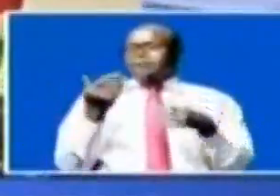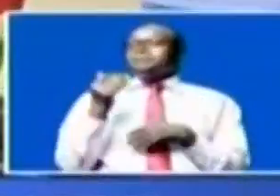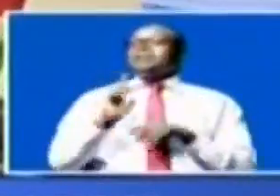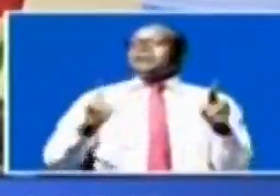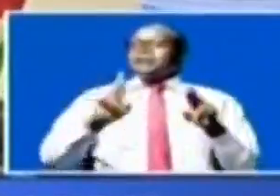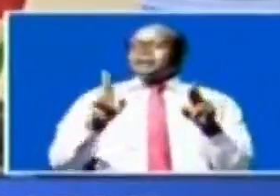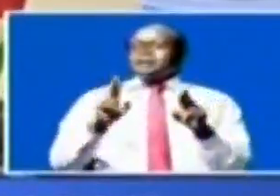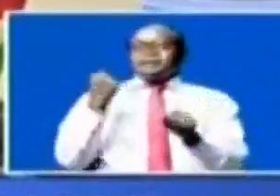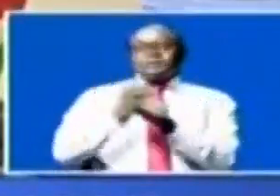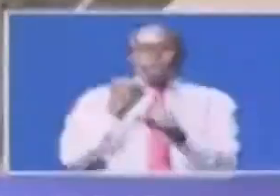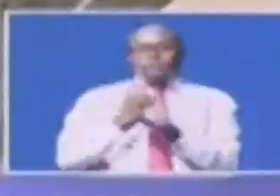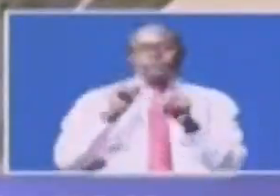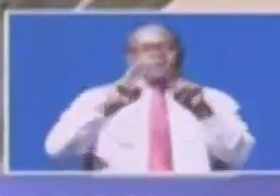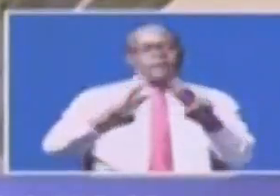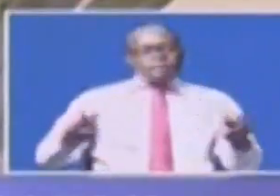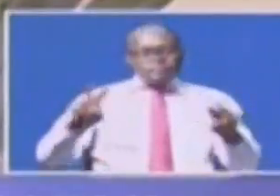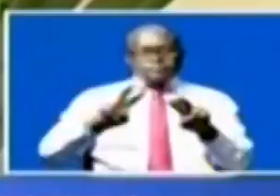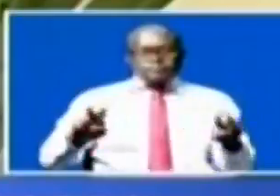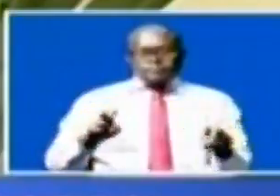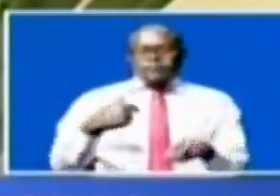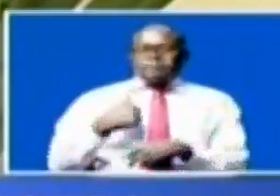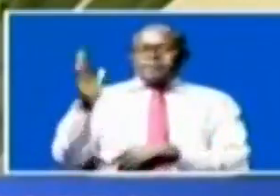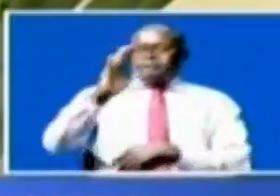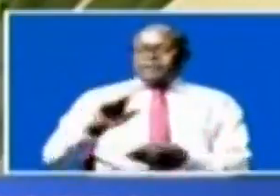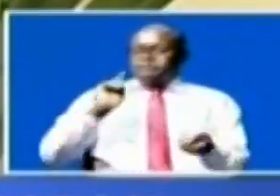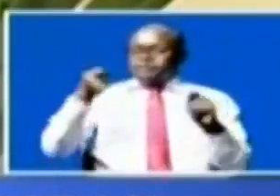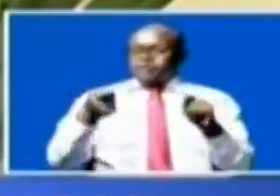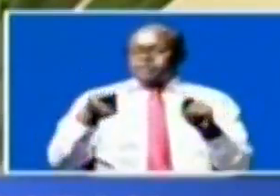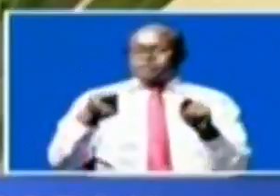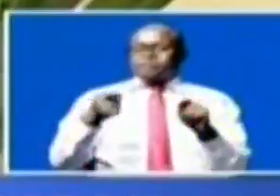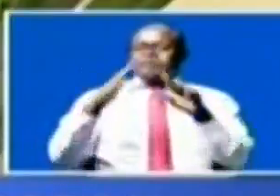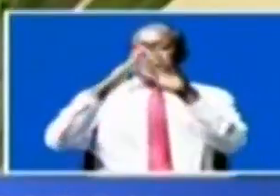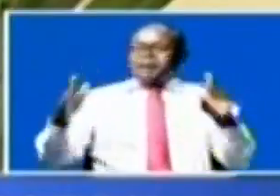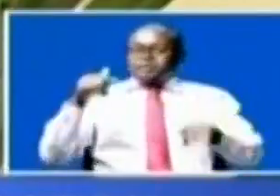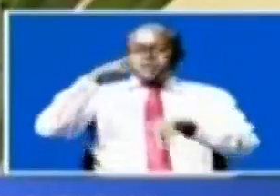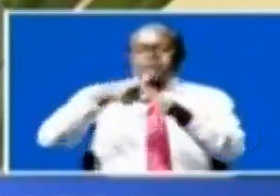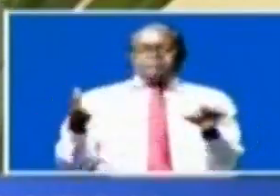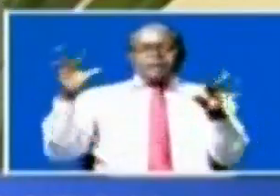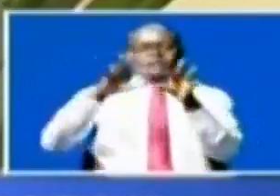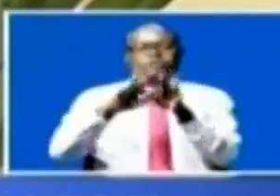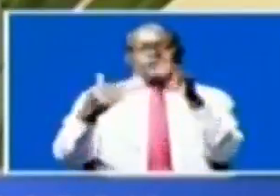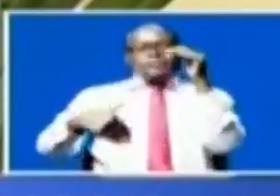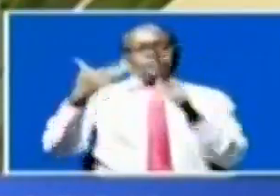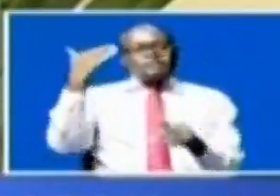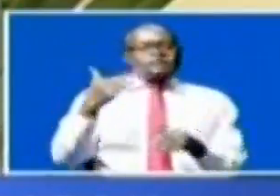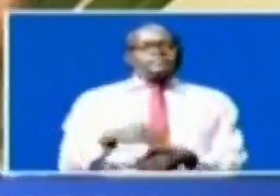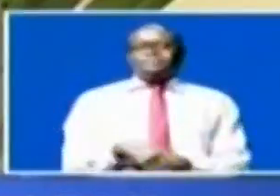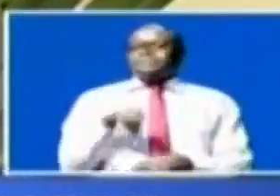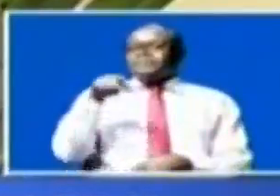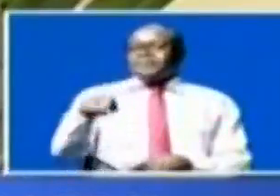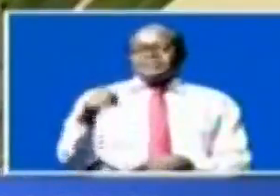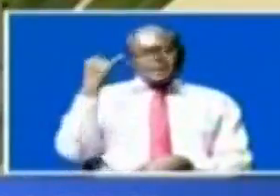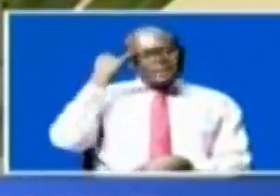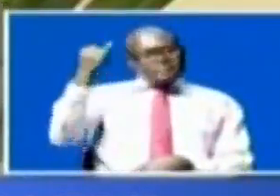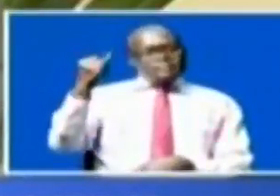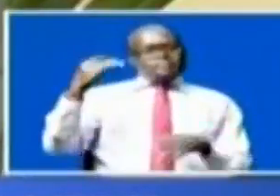tayari kufanyiwa uchunguzi. I have never renovated a house since I came to this university. So these are imaginations